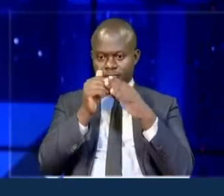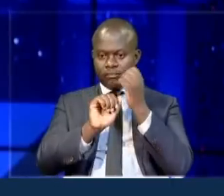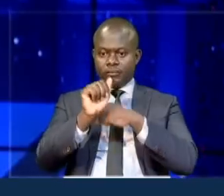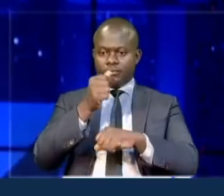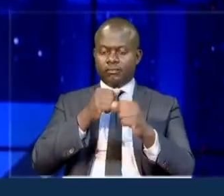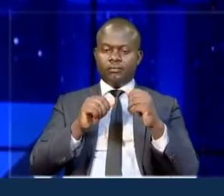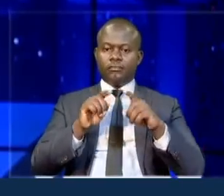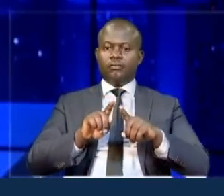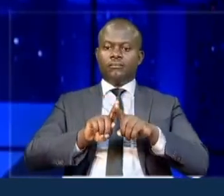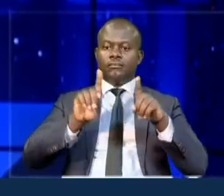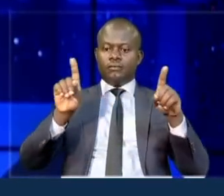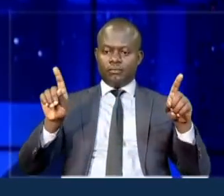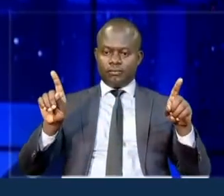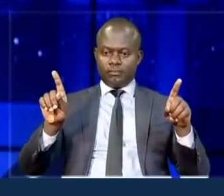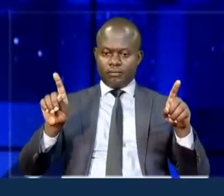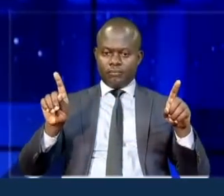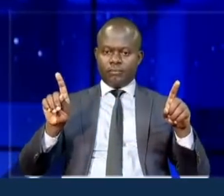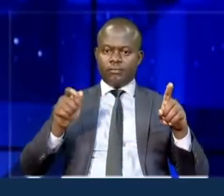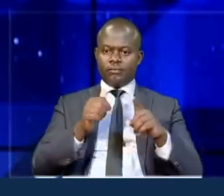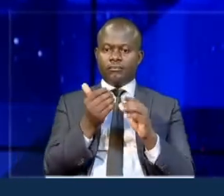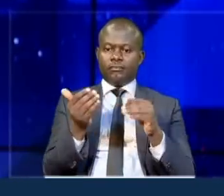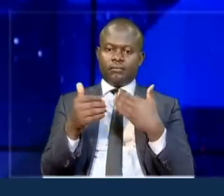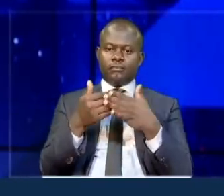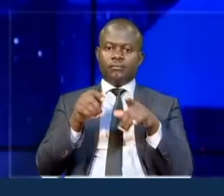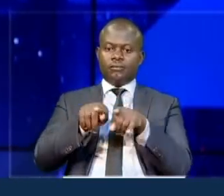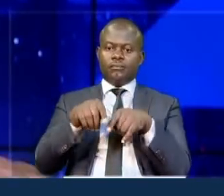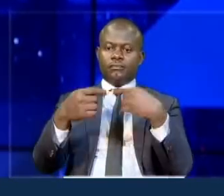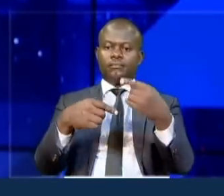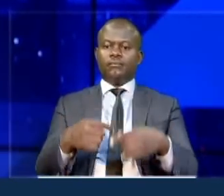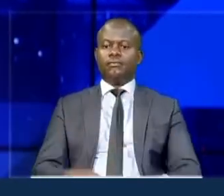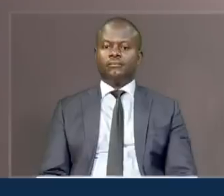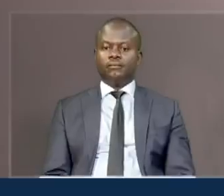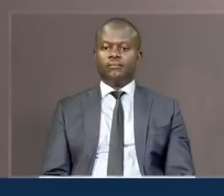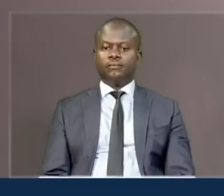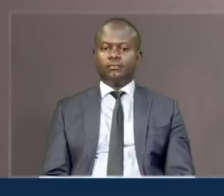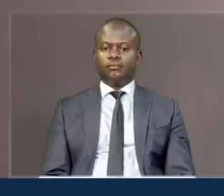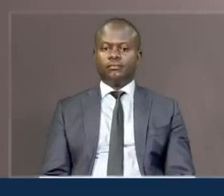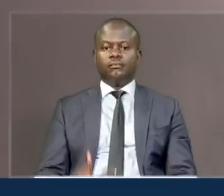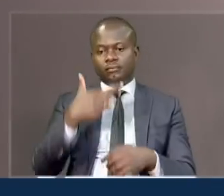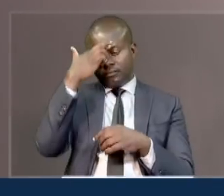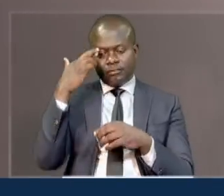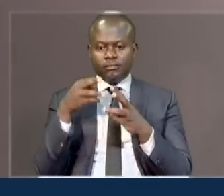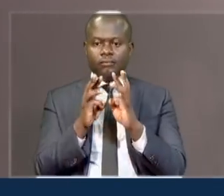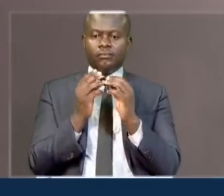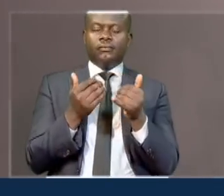byo gutandukanya ibyo bice by'abo bana ngo nabyo birimbanisha. Impamvu ni uburyo